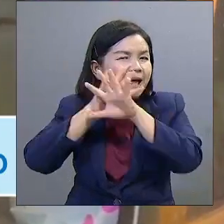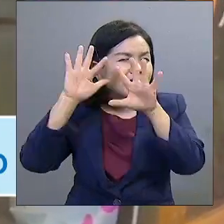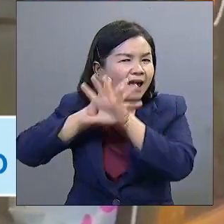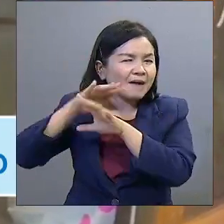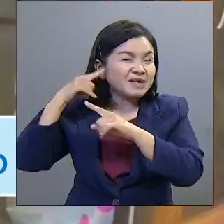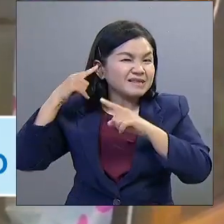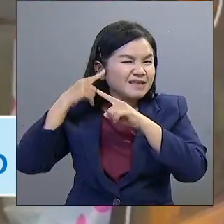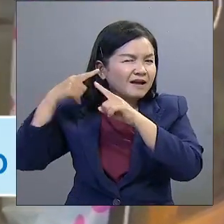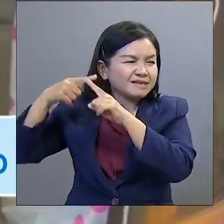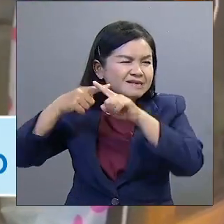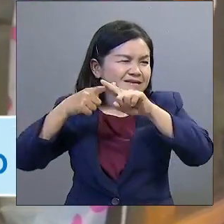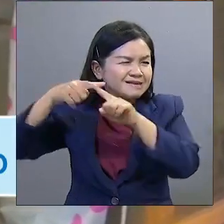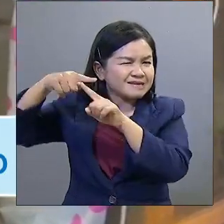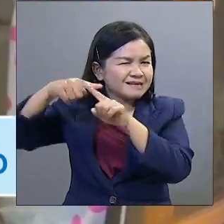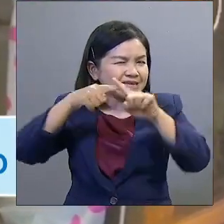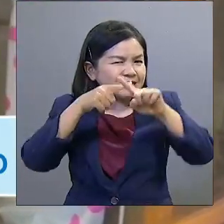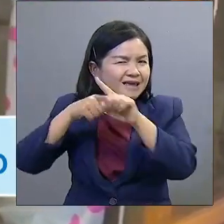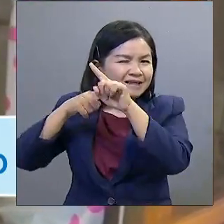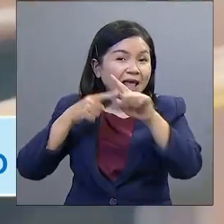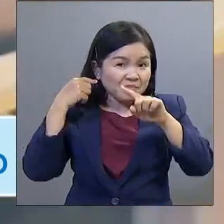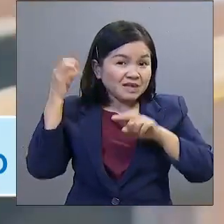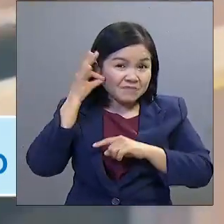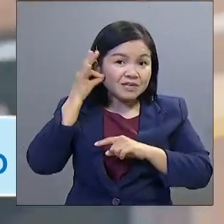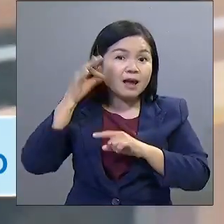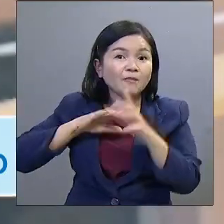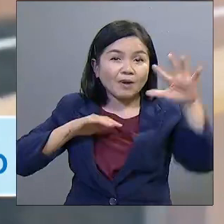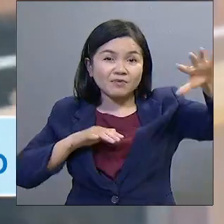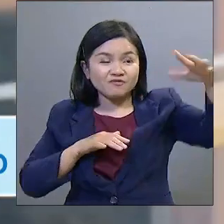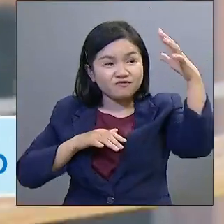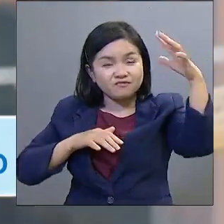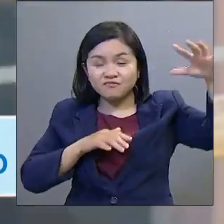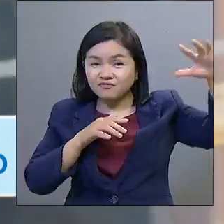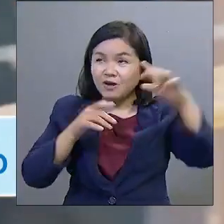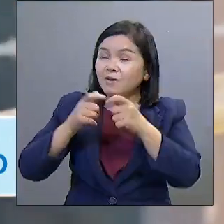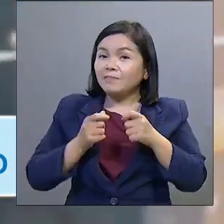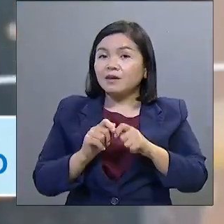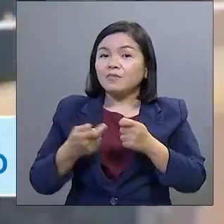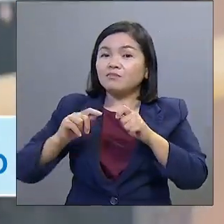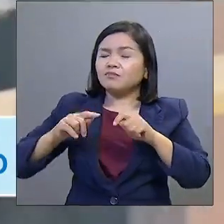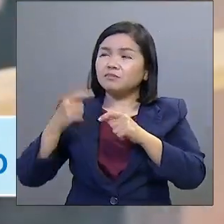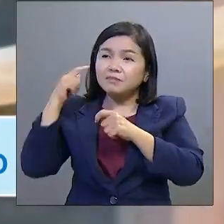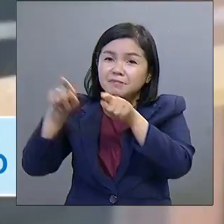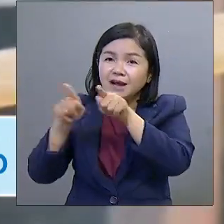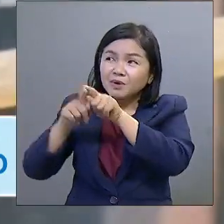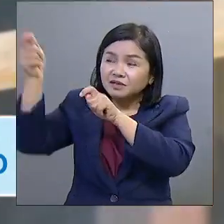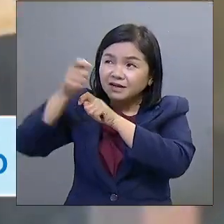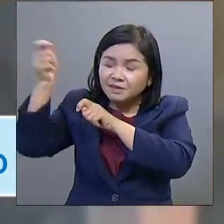ว่าวจุฬาดัง นี่เหมือนเขาเหวี่ยงดังว่าวว่าวว่าว ใช่ใช่ คือถ้าบินพอแบบขึ้นไปแล้วติดลมแล้วมันจะมีเสียง ใช่คือปกติว่าวมันก็จะ